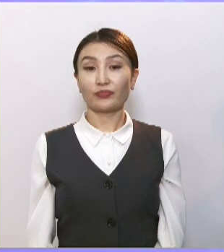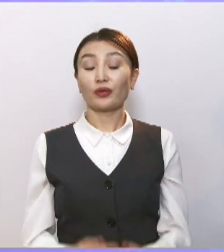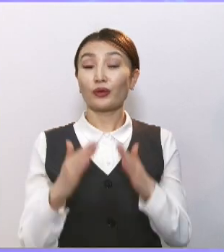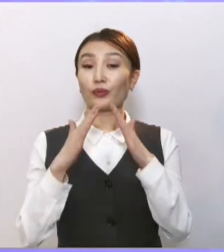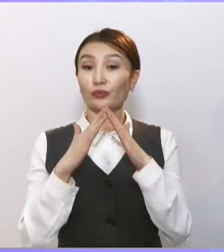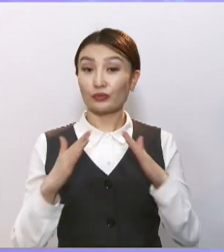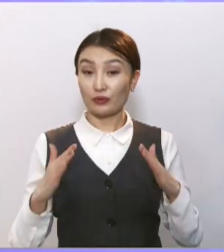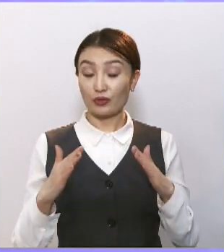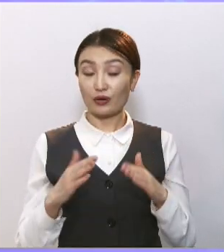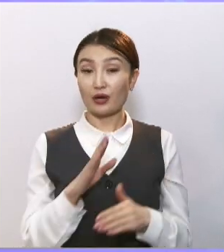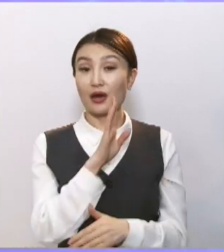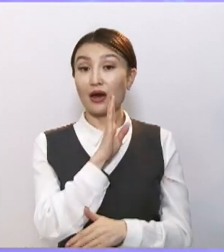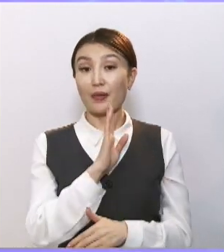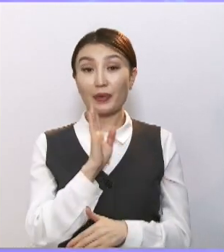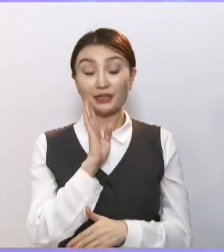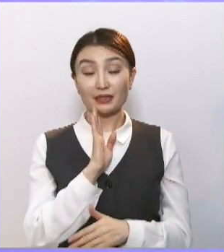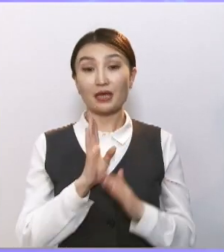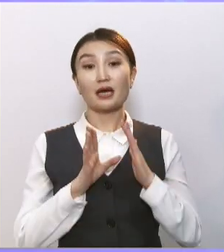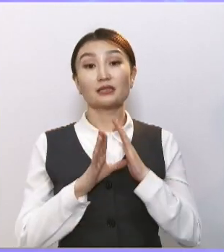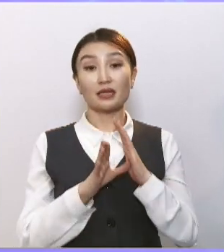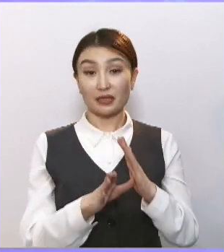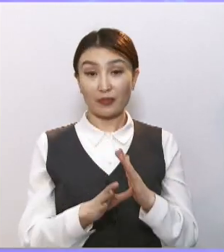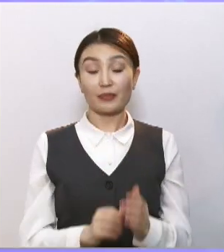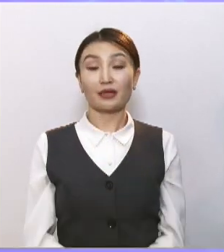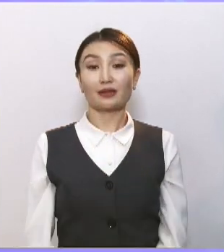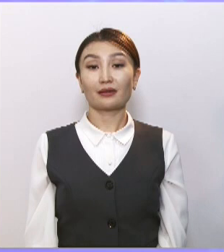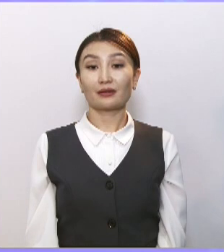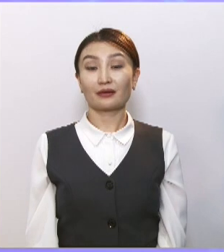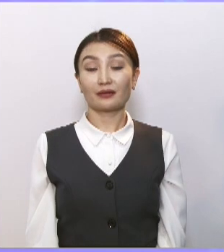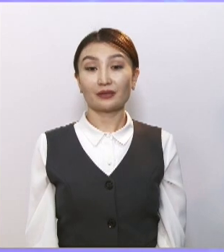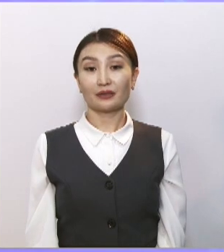Үйдө апасына жардам берет.